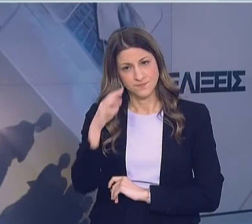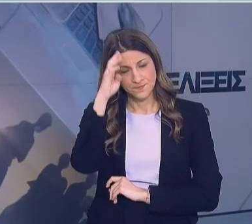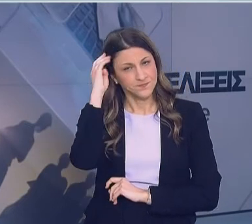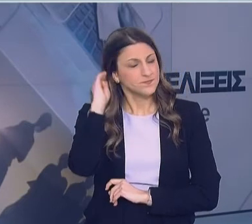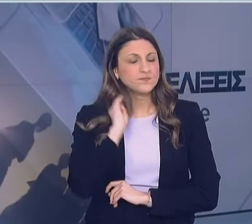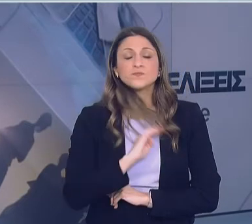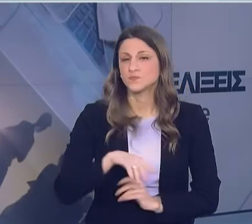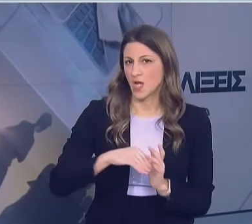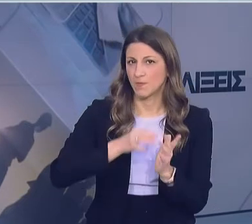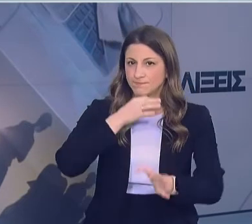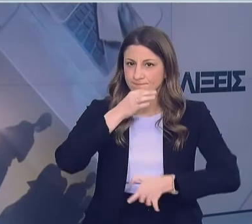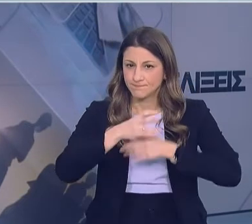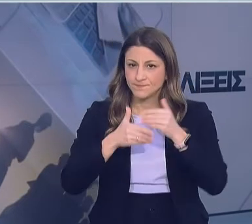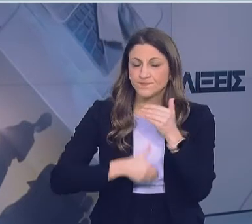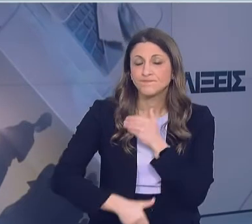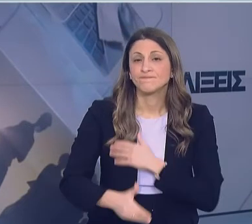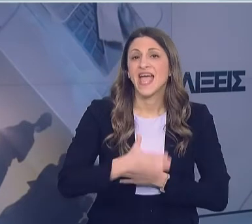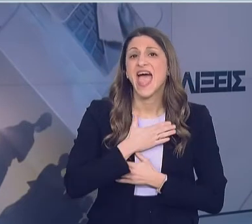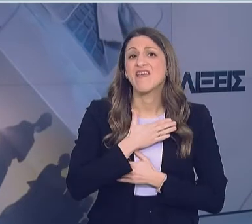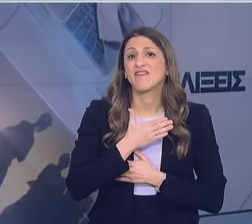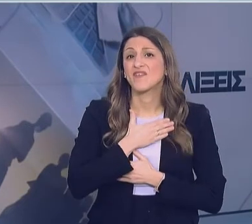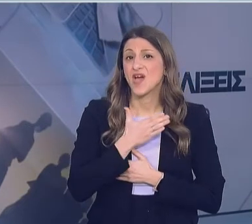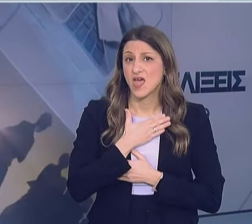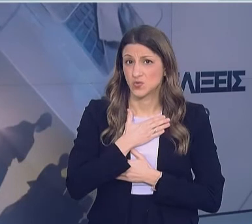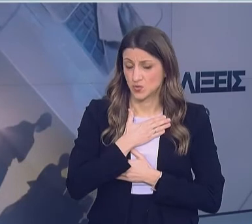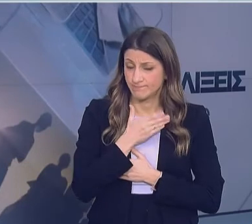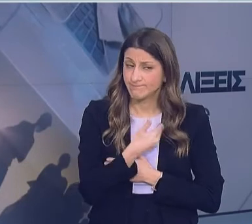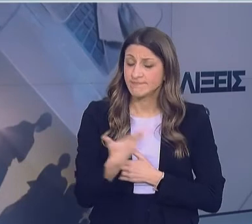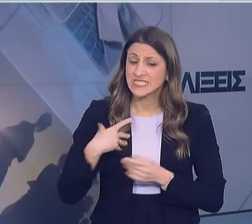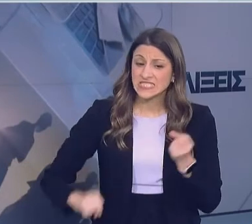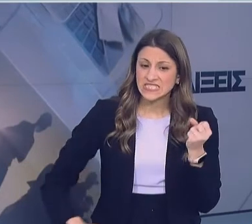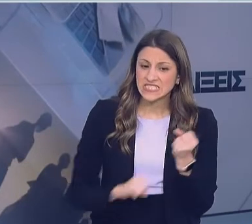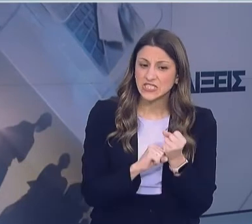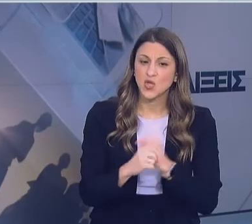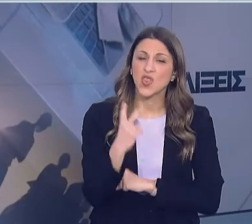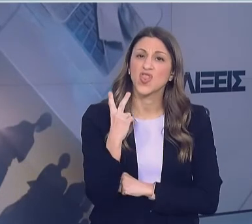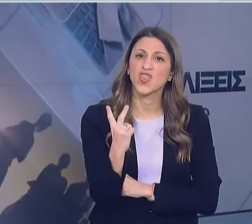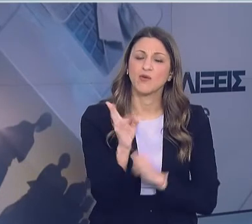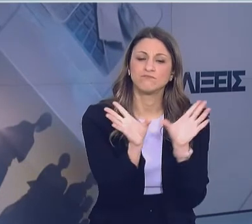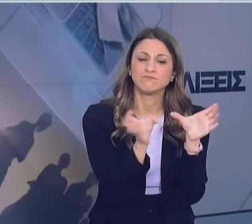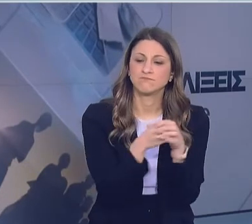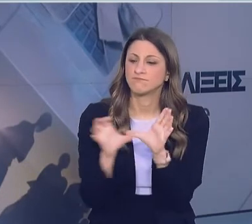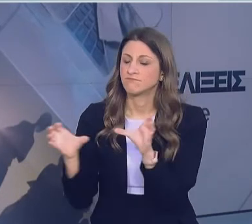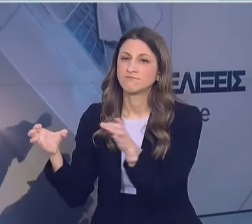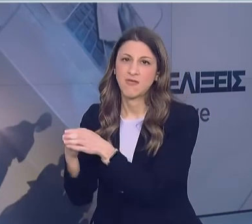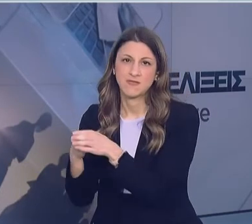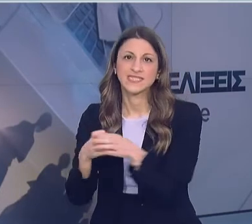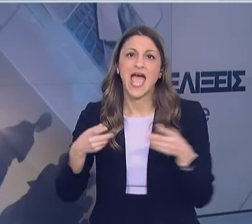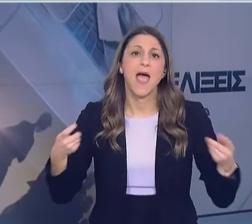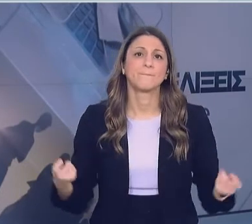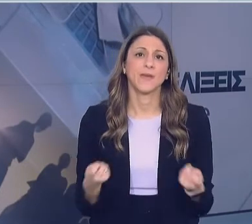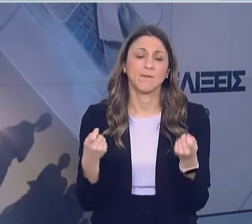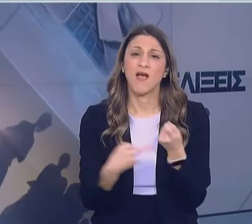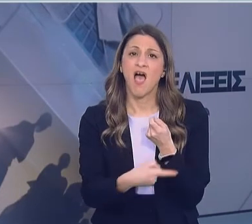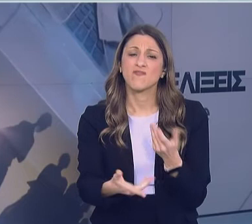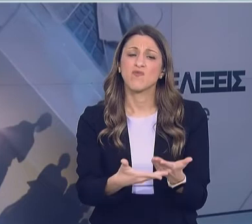Τελειώνοντας, στο σημείο αυτό θα ήθελα να εκφράσω τις ευχαριστίες και τη στήριξη όλων μας σε δύο πολύ σημαντικές κατηγορίες επαγγελματιών υγείας που βοηθούν τη